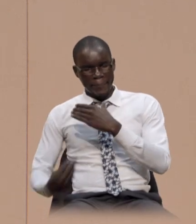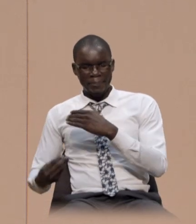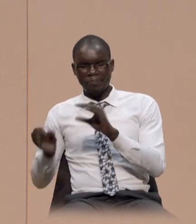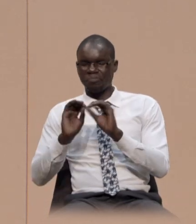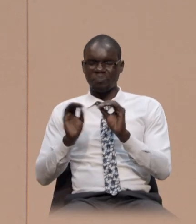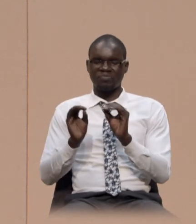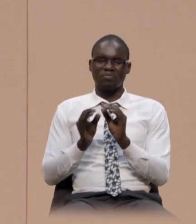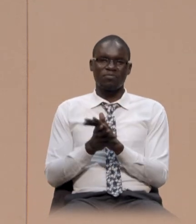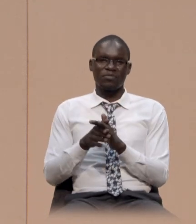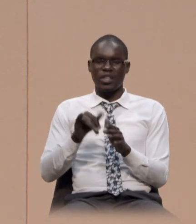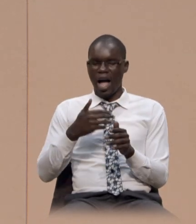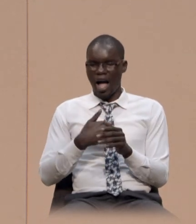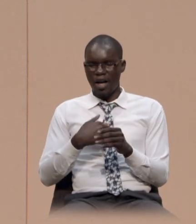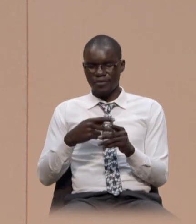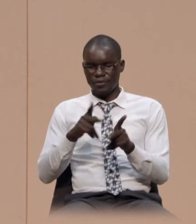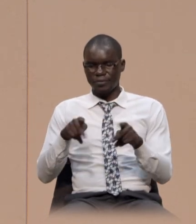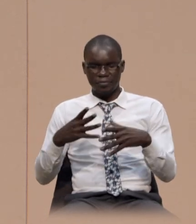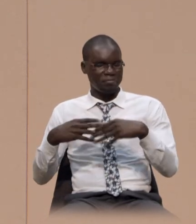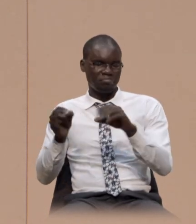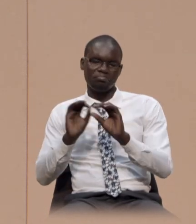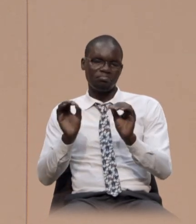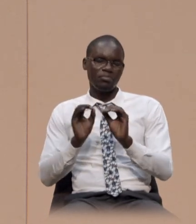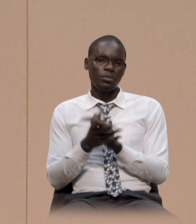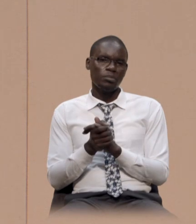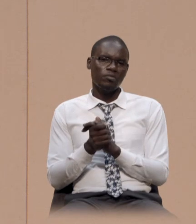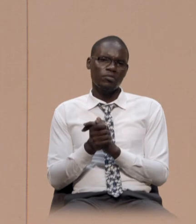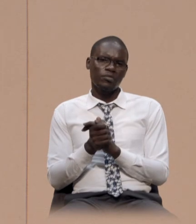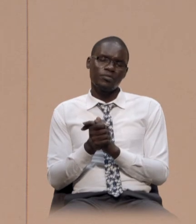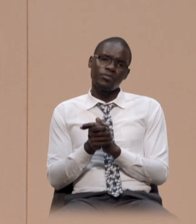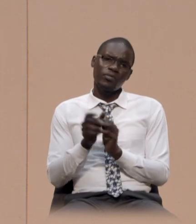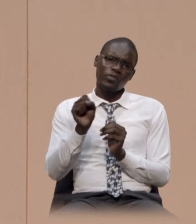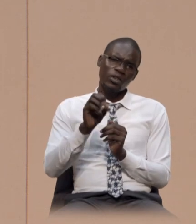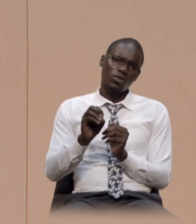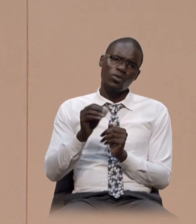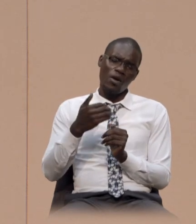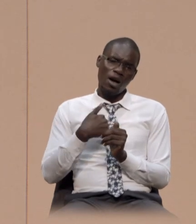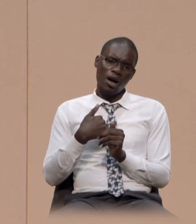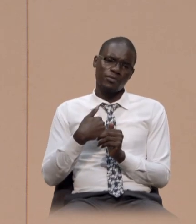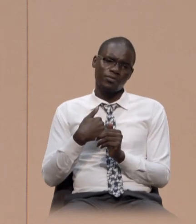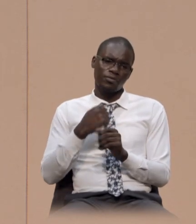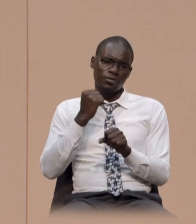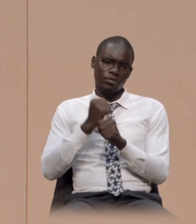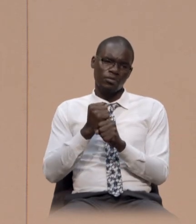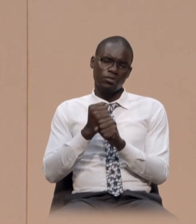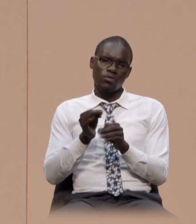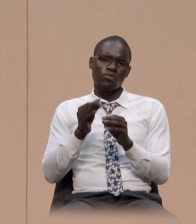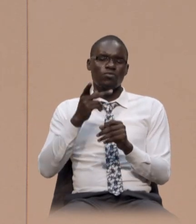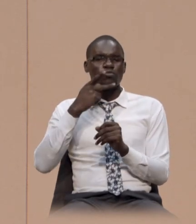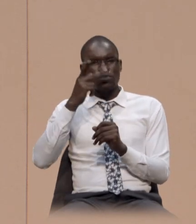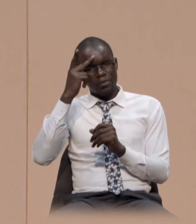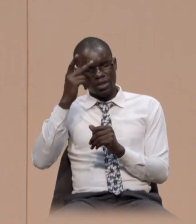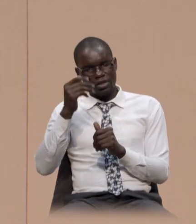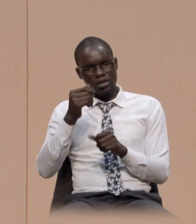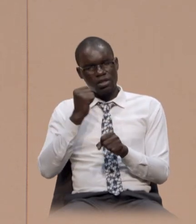chini mukasema hatuna mahali pa kwenda. Kwa hivyo kazi ya msasi ni kazi